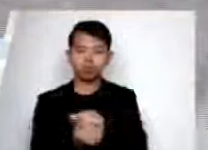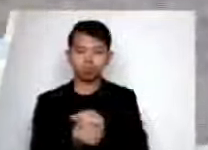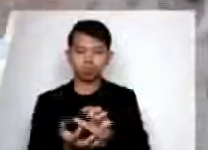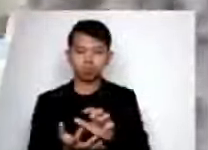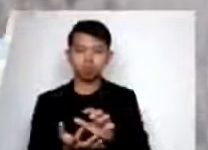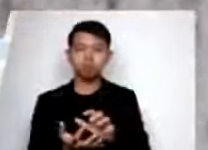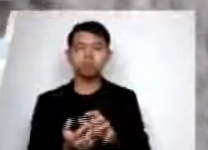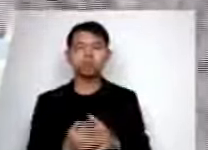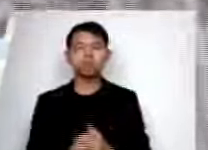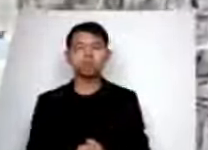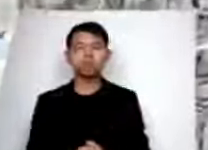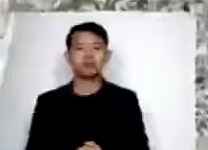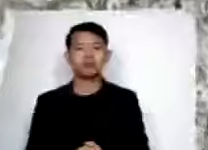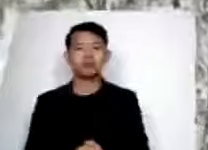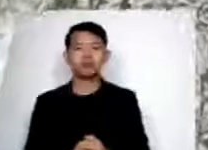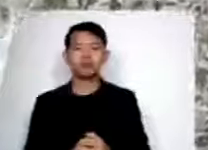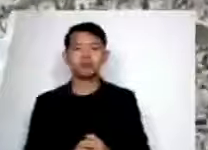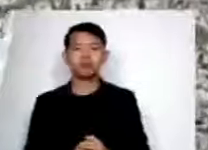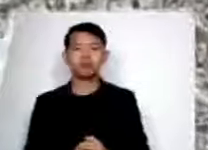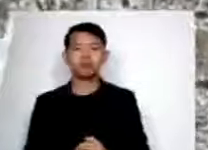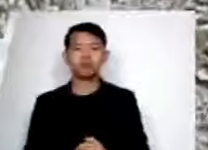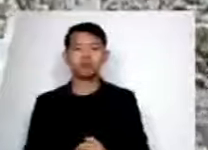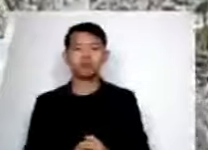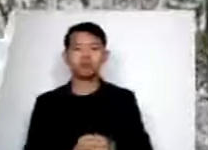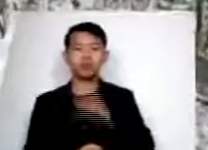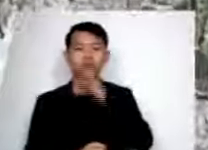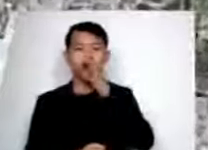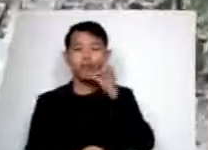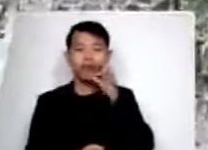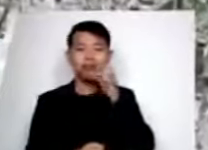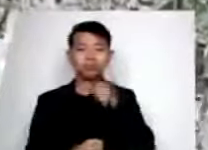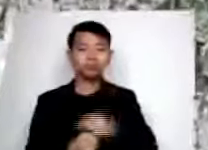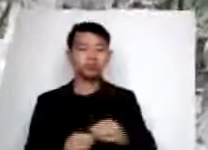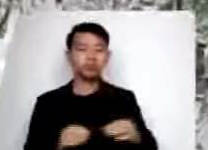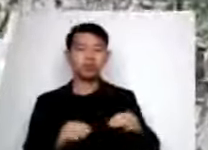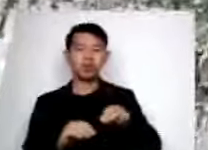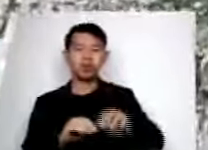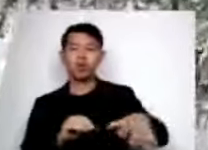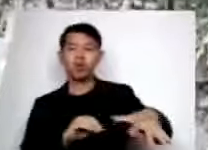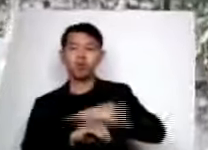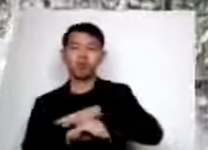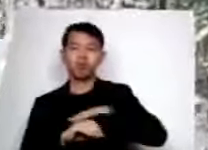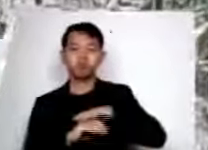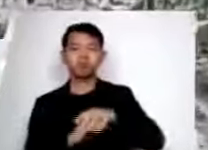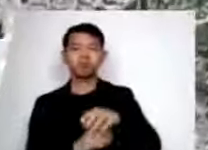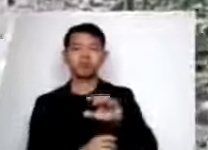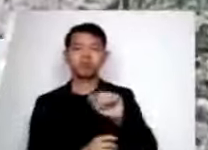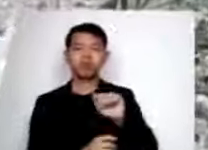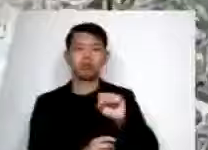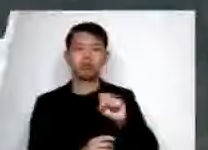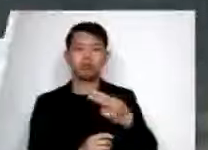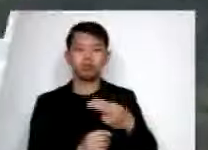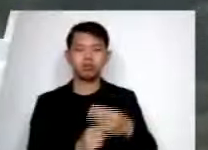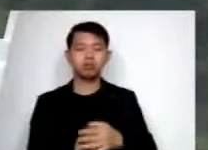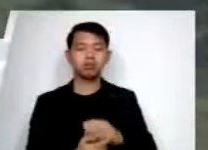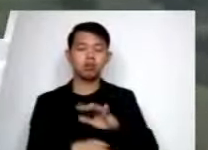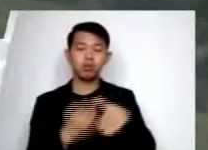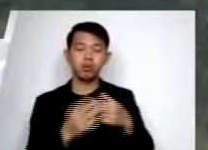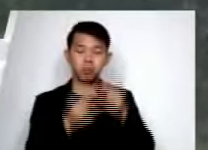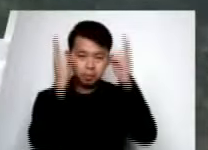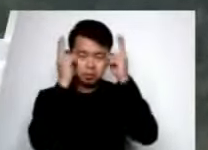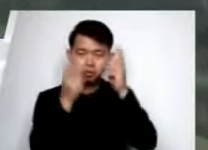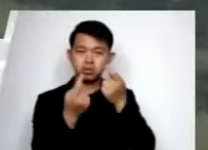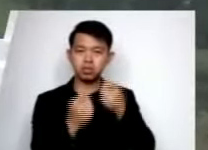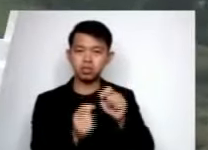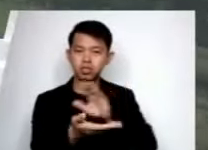natabunan na ng abo. Mano-mano namang binabasa ng mga magsasaka ang tanim nilang gulay para hugasan ang abo. Sa tala